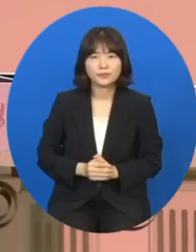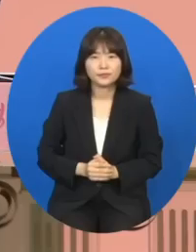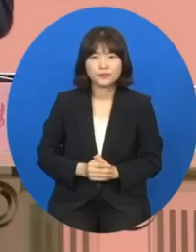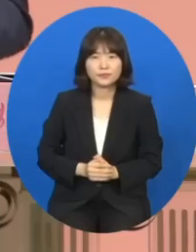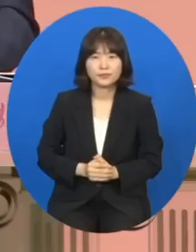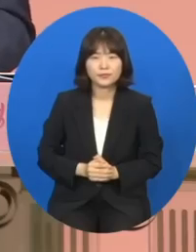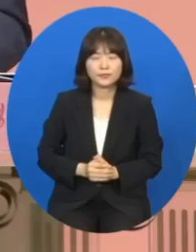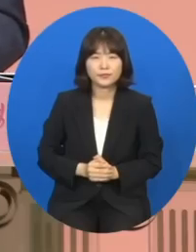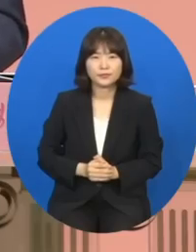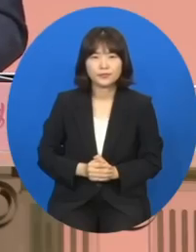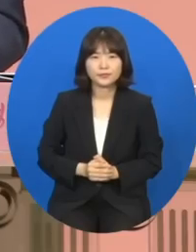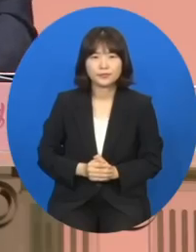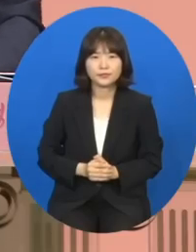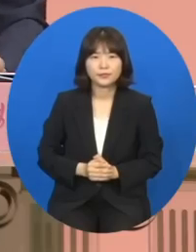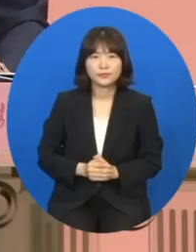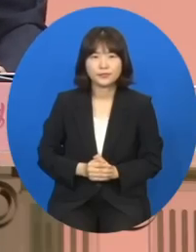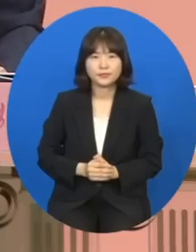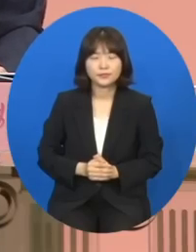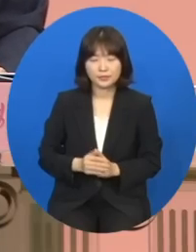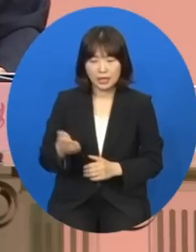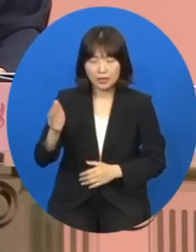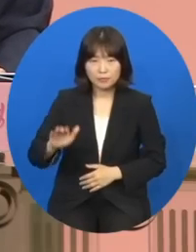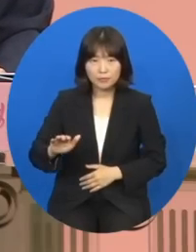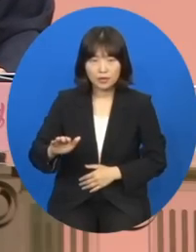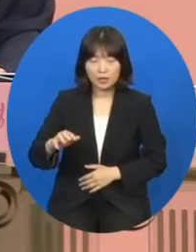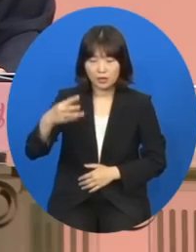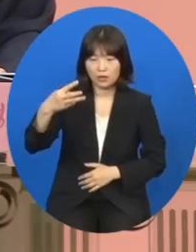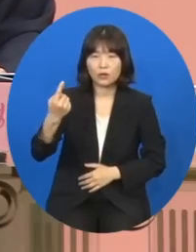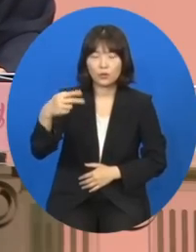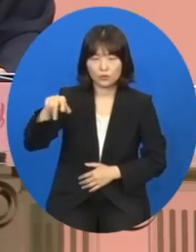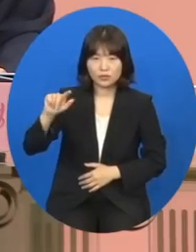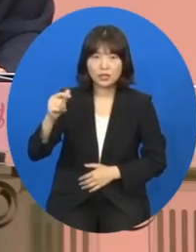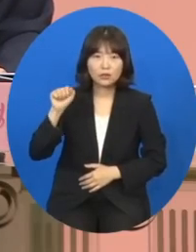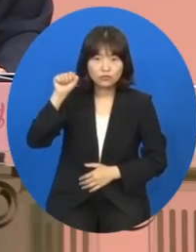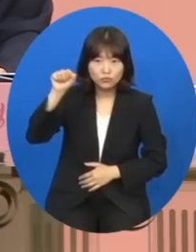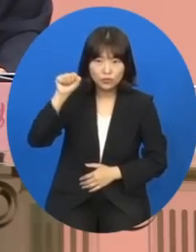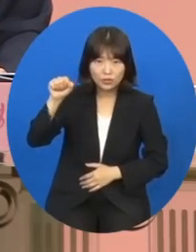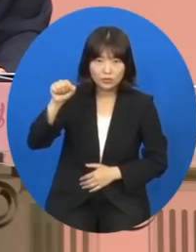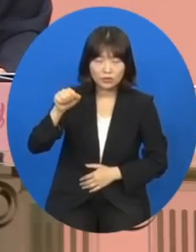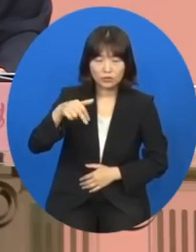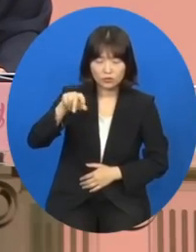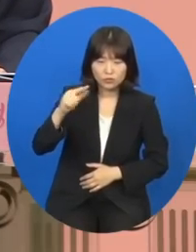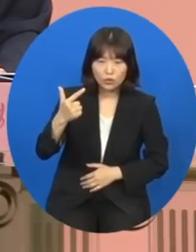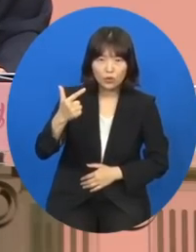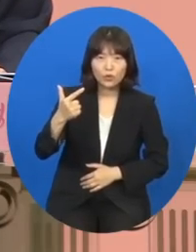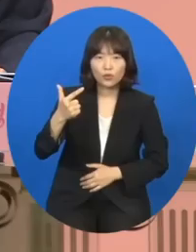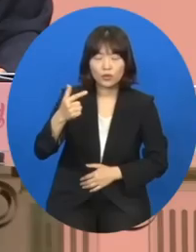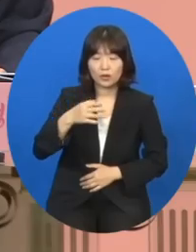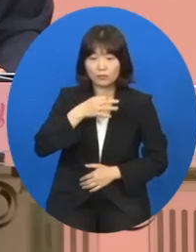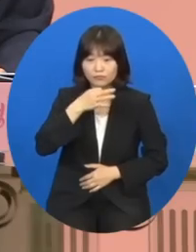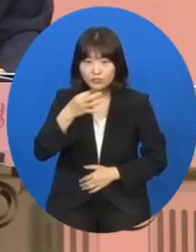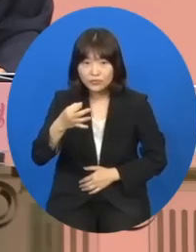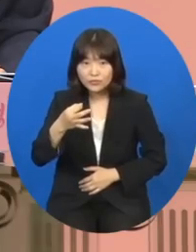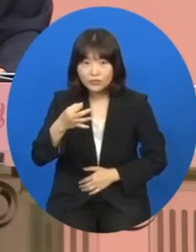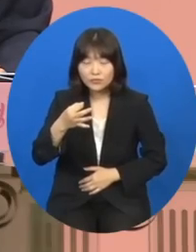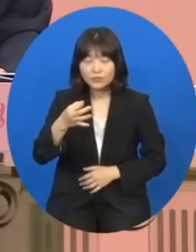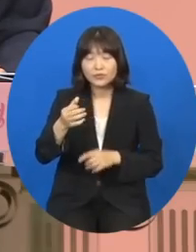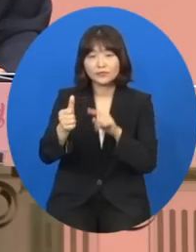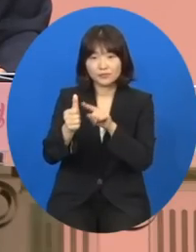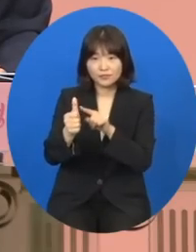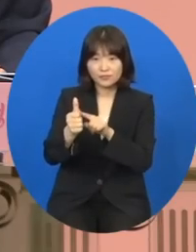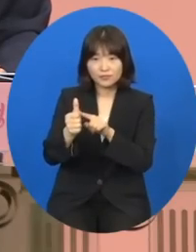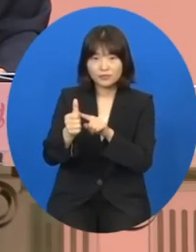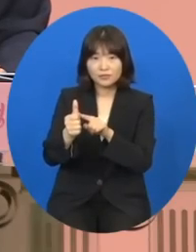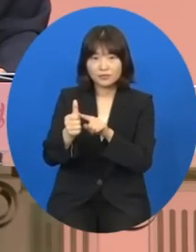mam 폴딩 하지만 우리가 로잔 운동에서 좋은 삼촌이라고 부르는 이 존 스토트 는 굉장히 중요한 한